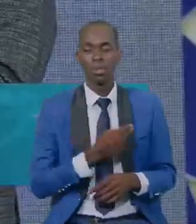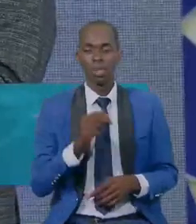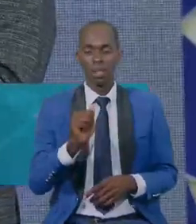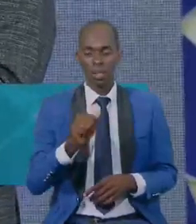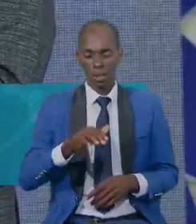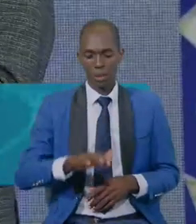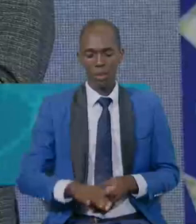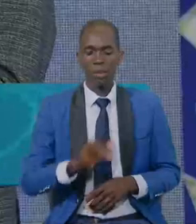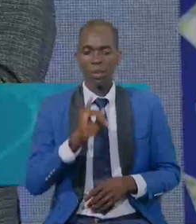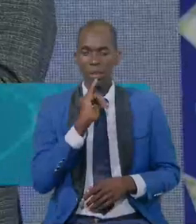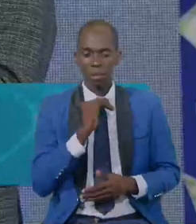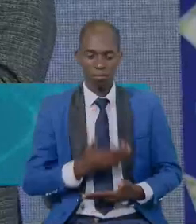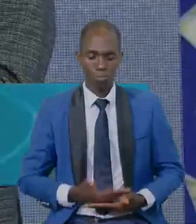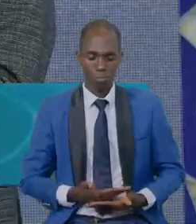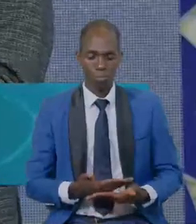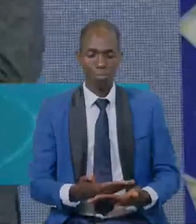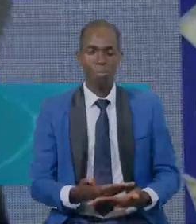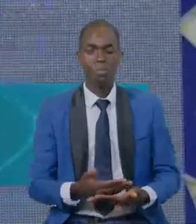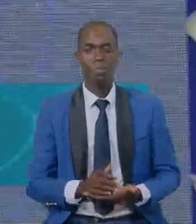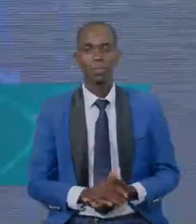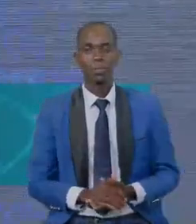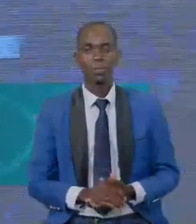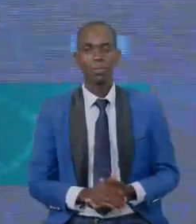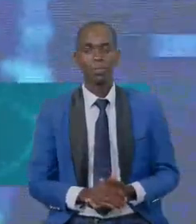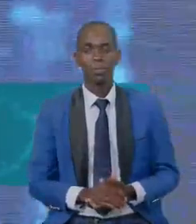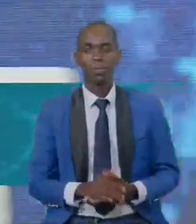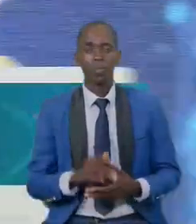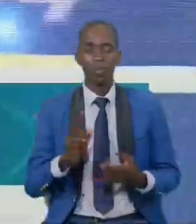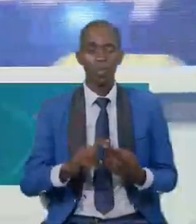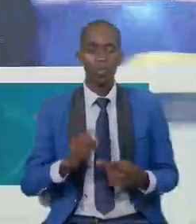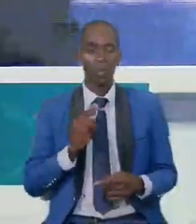secondes. Car un enfant nous est né.